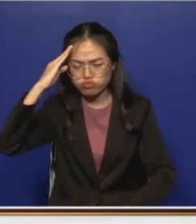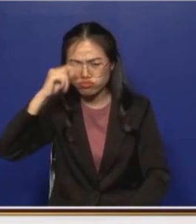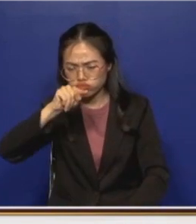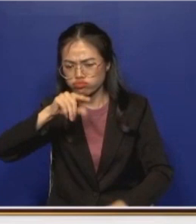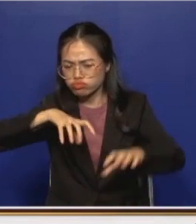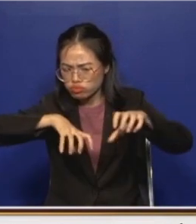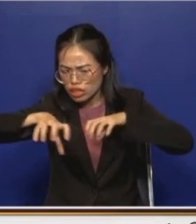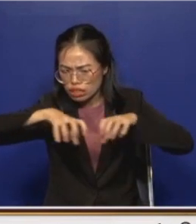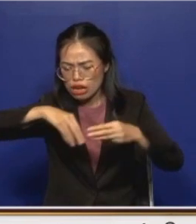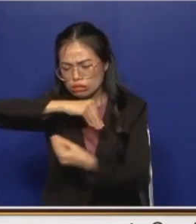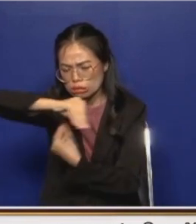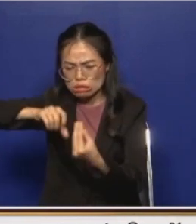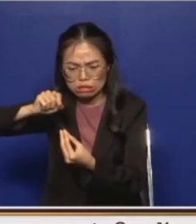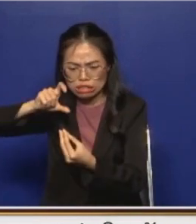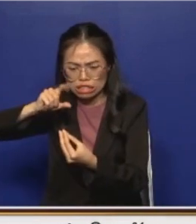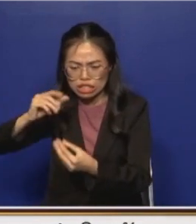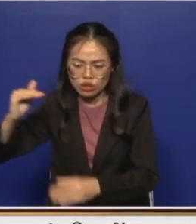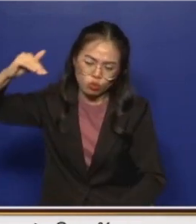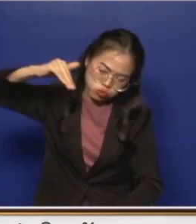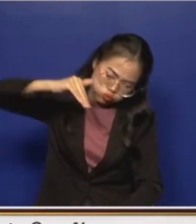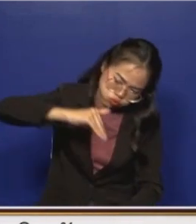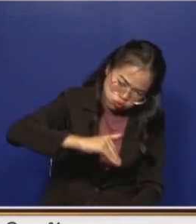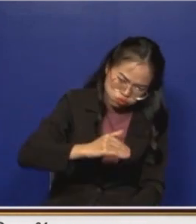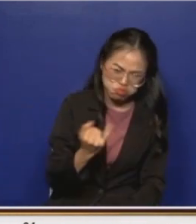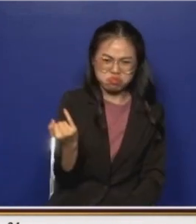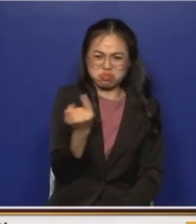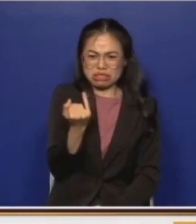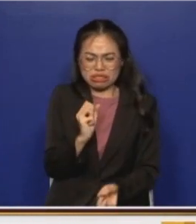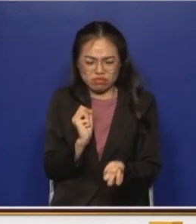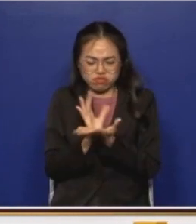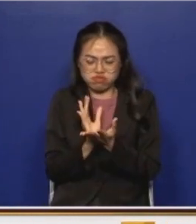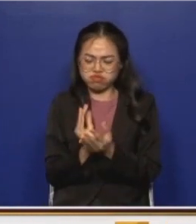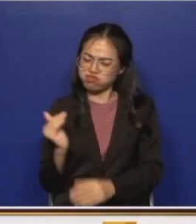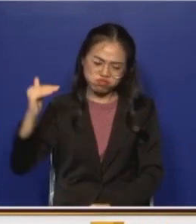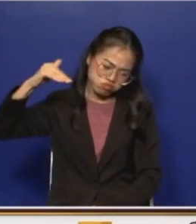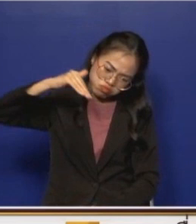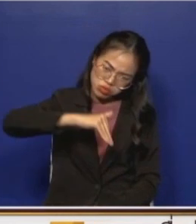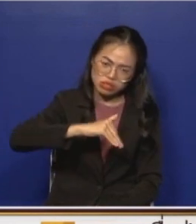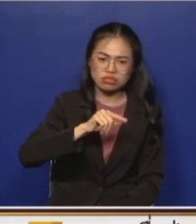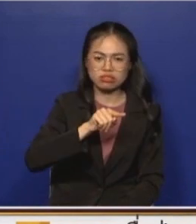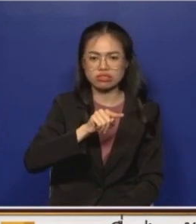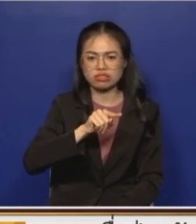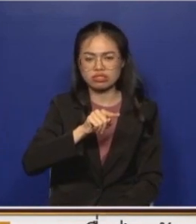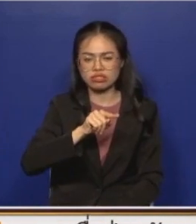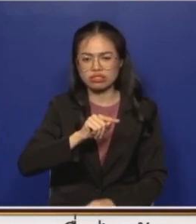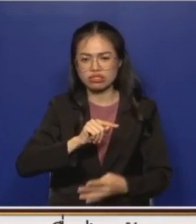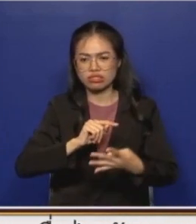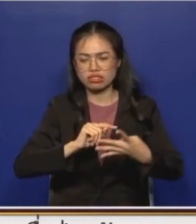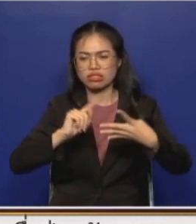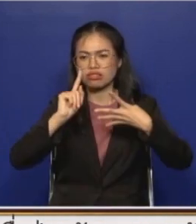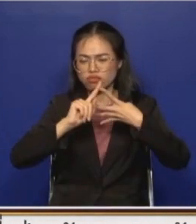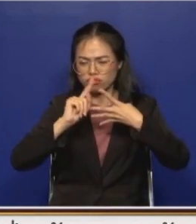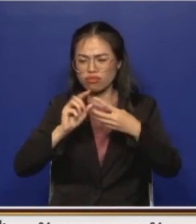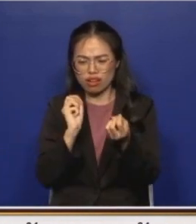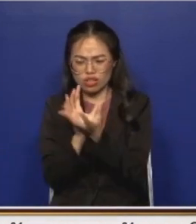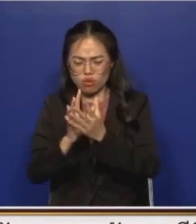เศรษฐกิจล้มเหลวเศรษฐกิจของประเทศไทยนะฮะและที่สำคัญเรื่องปากท้อง